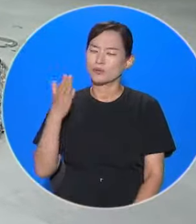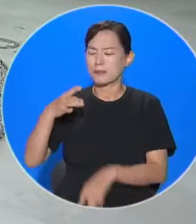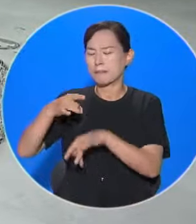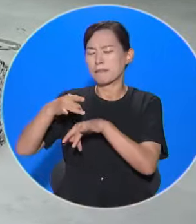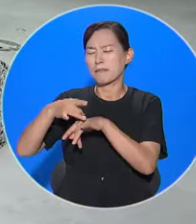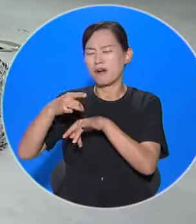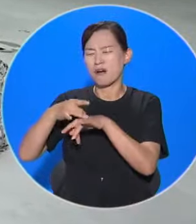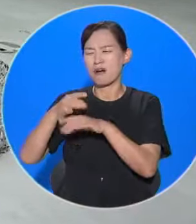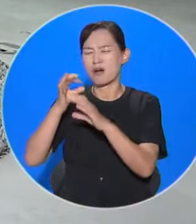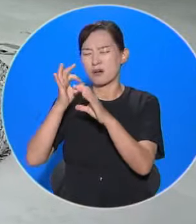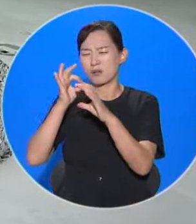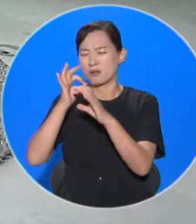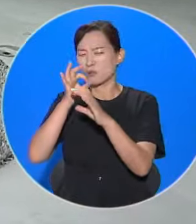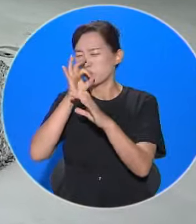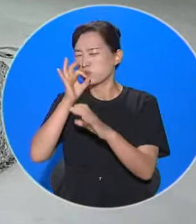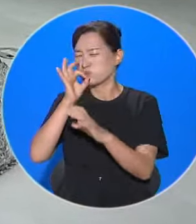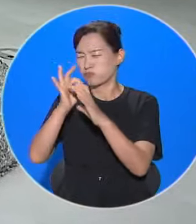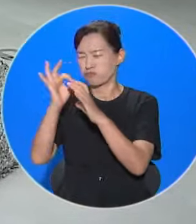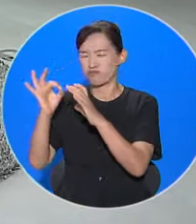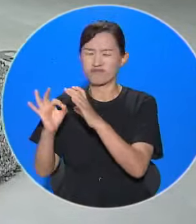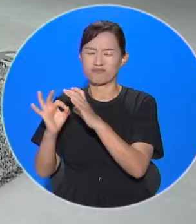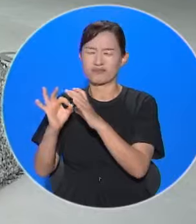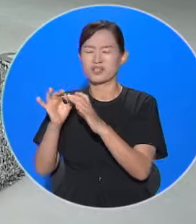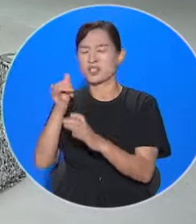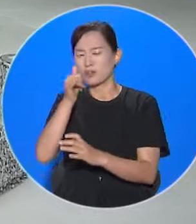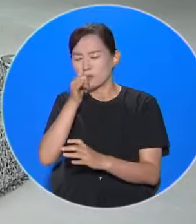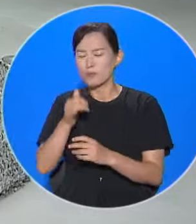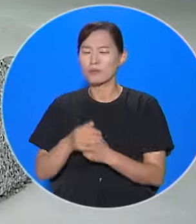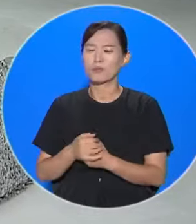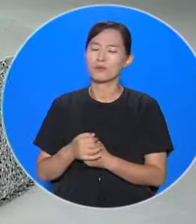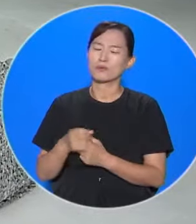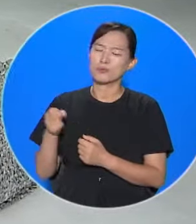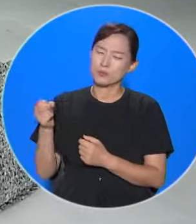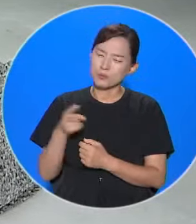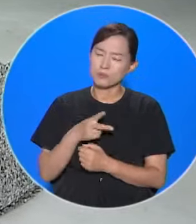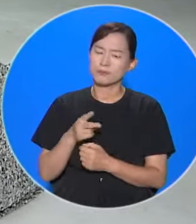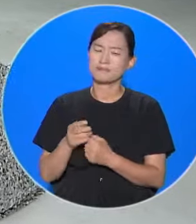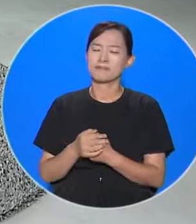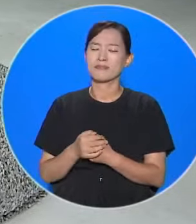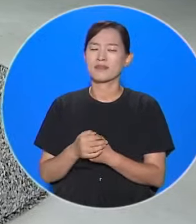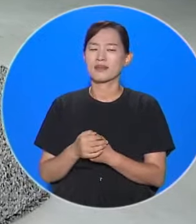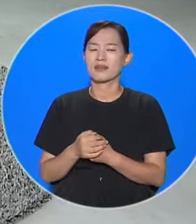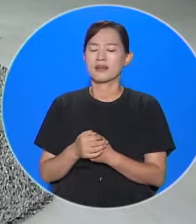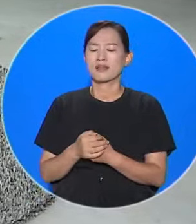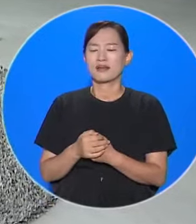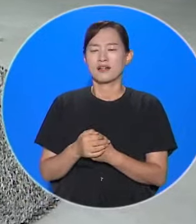골다공증. 골다공증. 네, 골다공증에다가 예. 그 저기 뭐야,